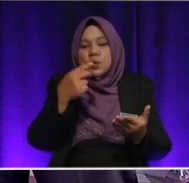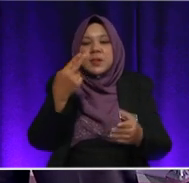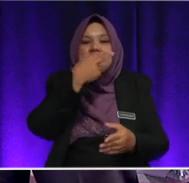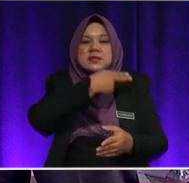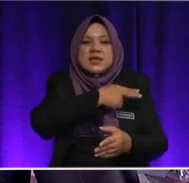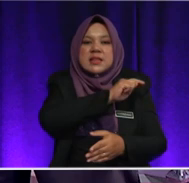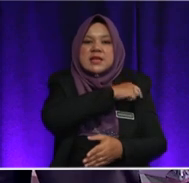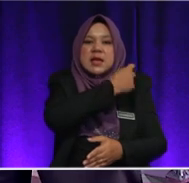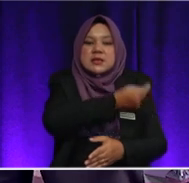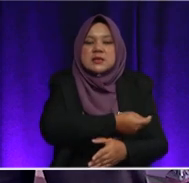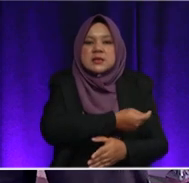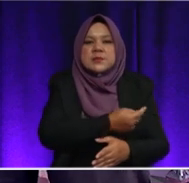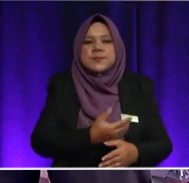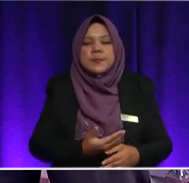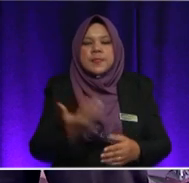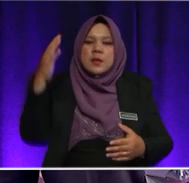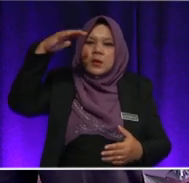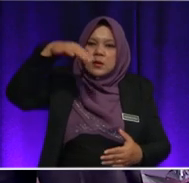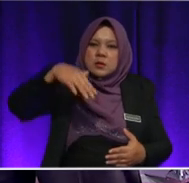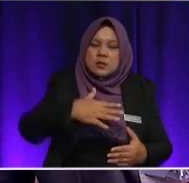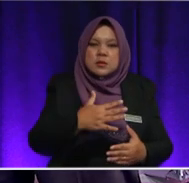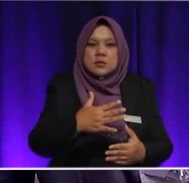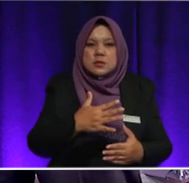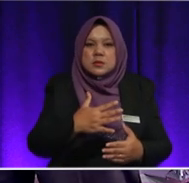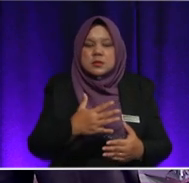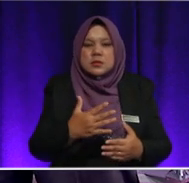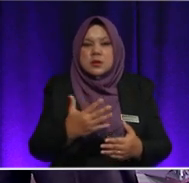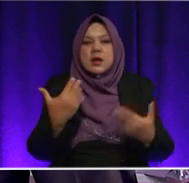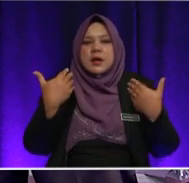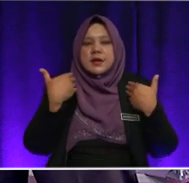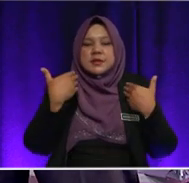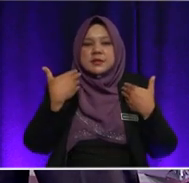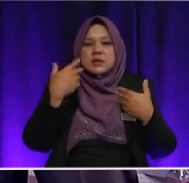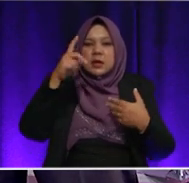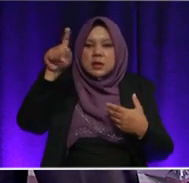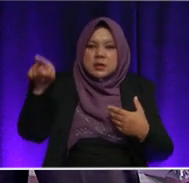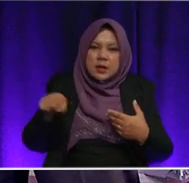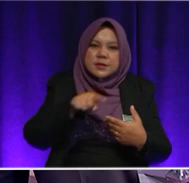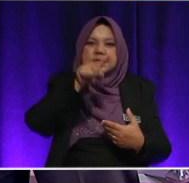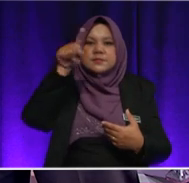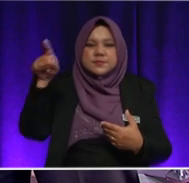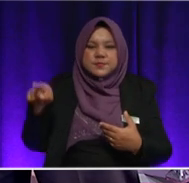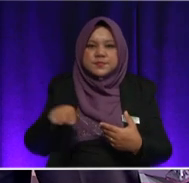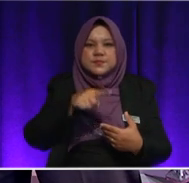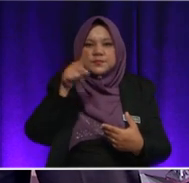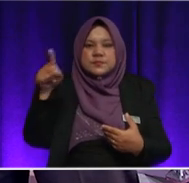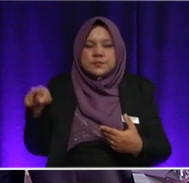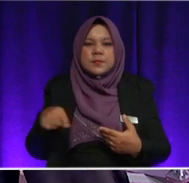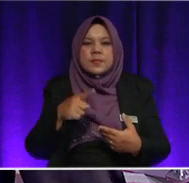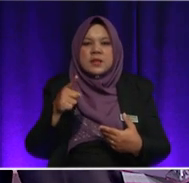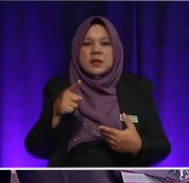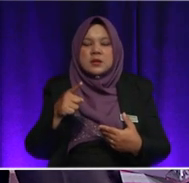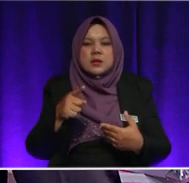elektrik ada yang pas pantai tidak ada turbin bergerak dia hempas pantai turbin bergerak digerak